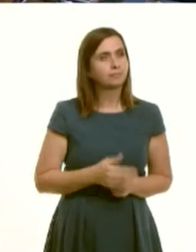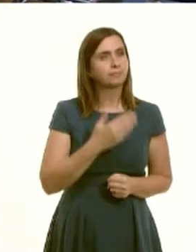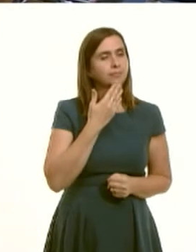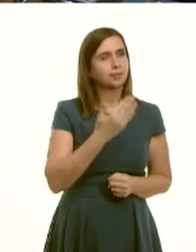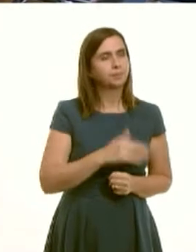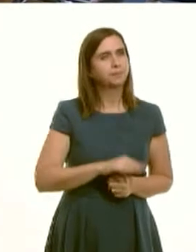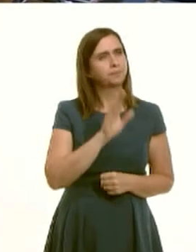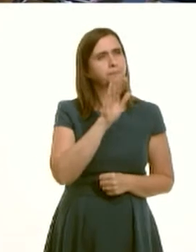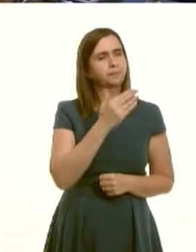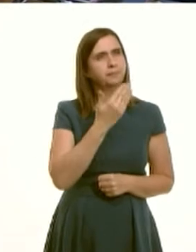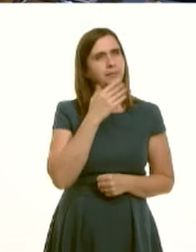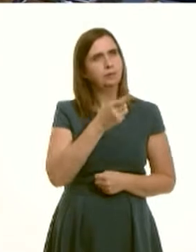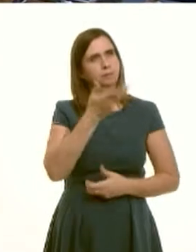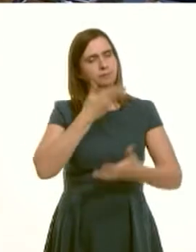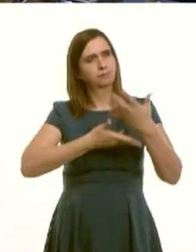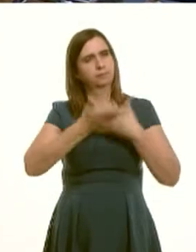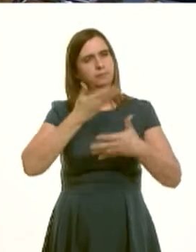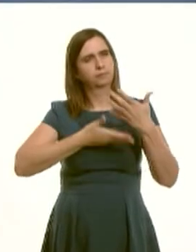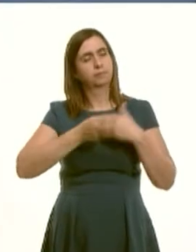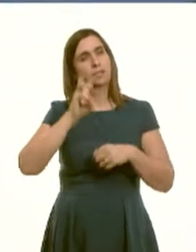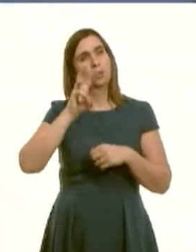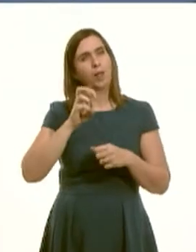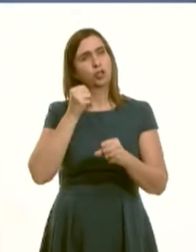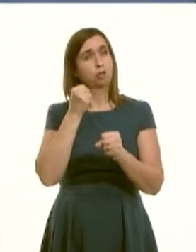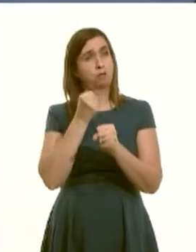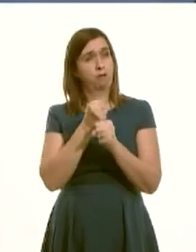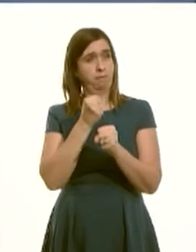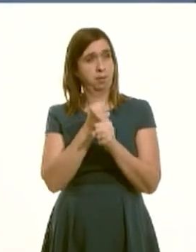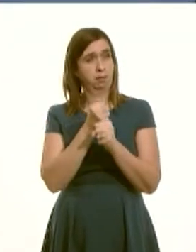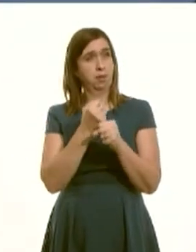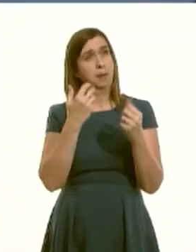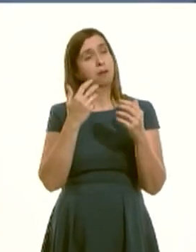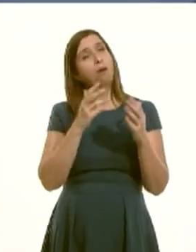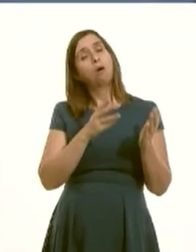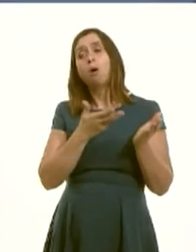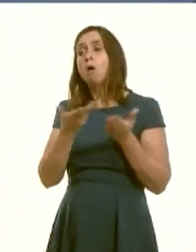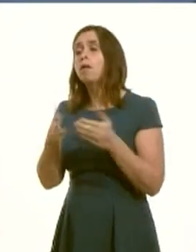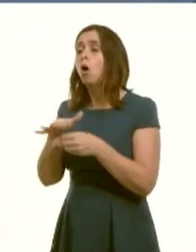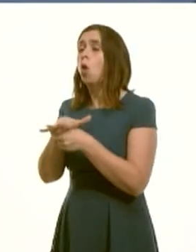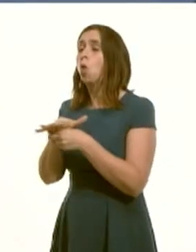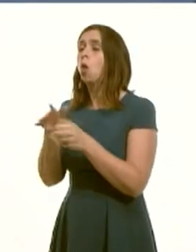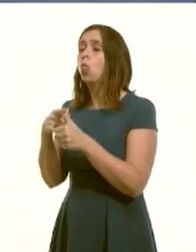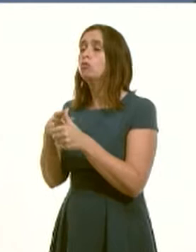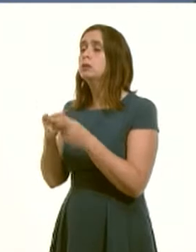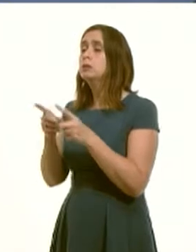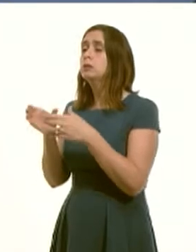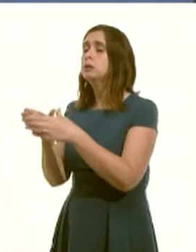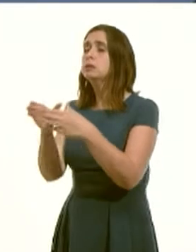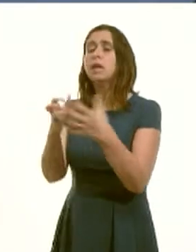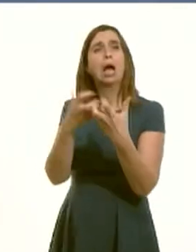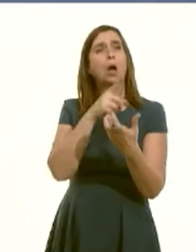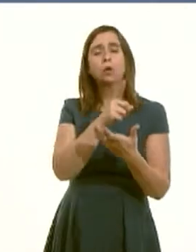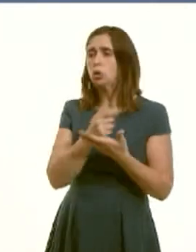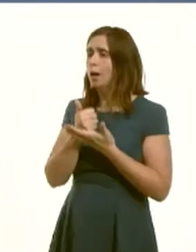pa gymorth yma Llywodraeth Cymru'n cynnig i awdurdodau lleol i'w helpu i ddadansoddi y gwybodaeth maen